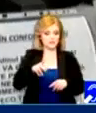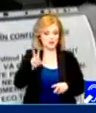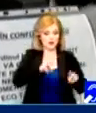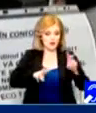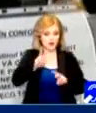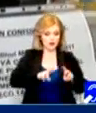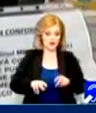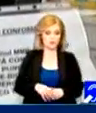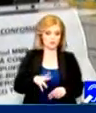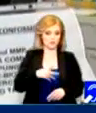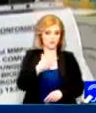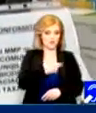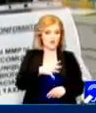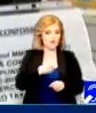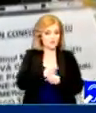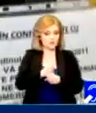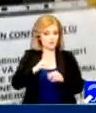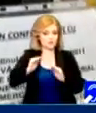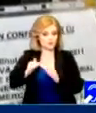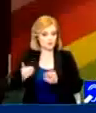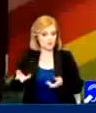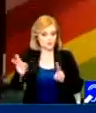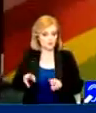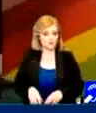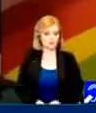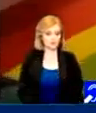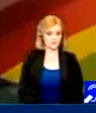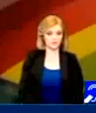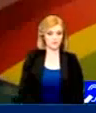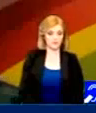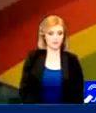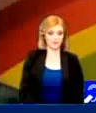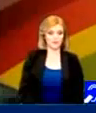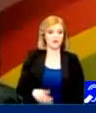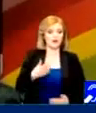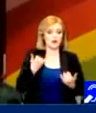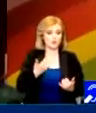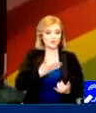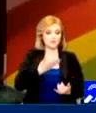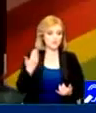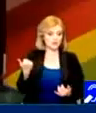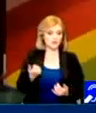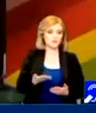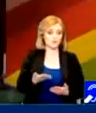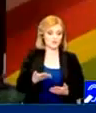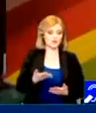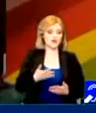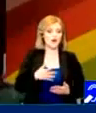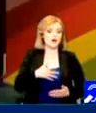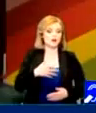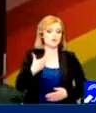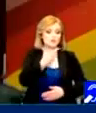găsește deocamdată în farmacii și nu este singurul caz. În momentul acesta nu avem vaccinul pentru ratele de 14 ani